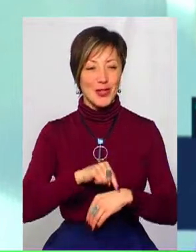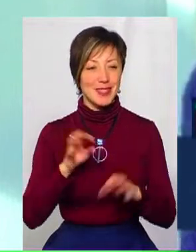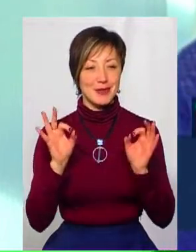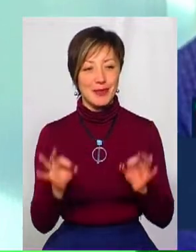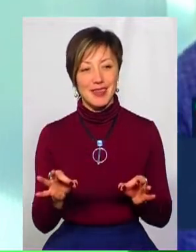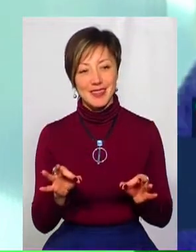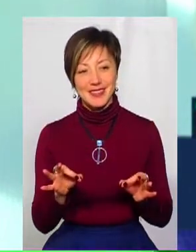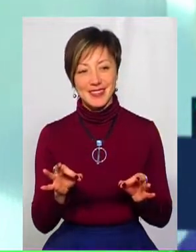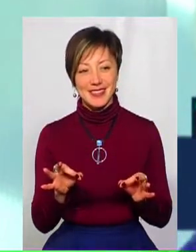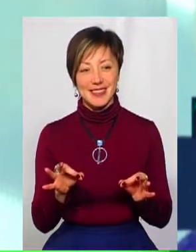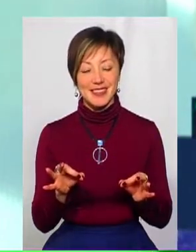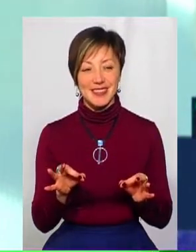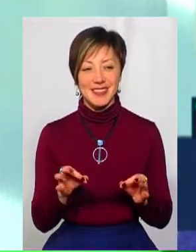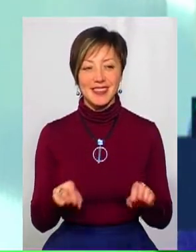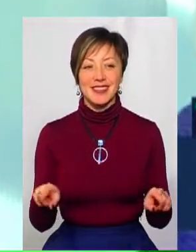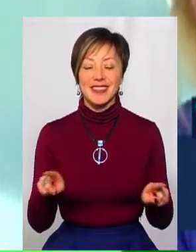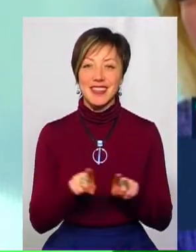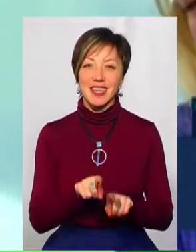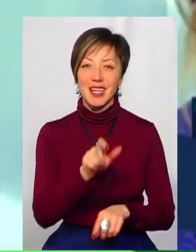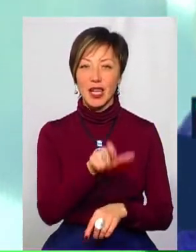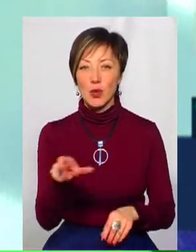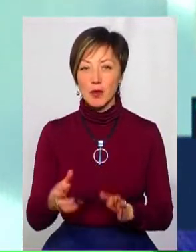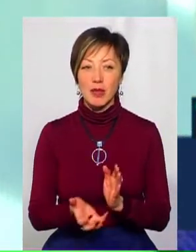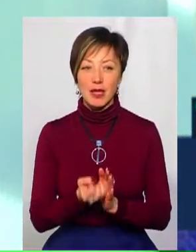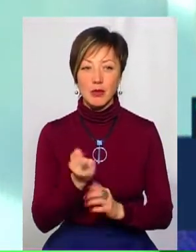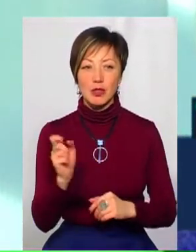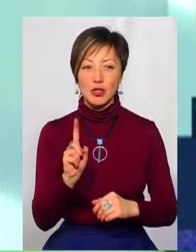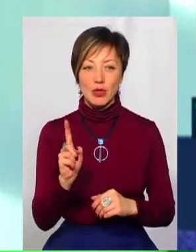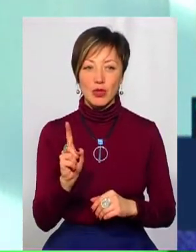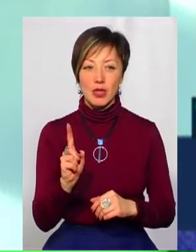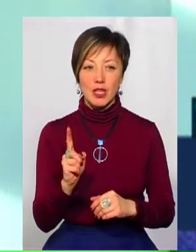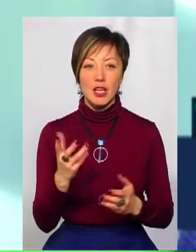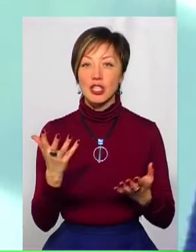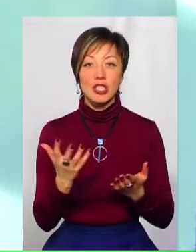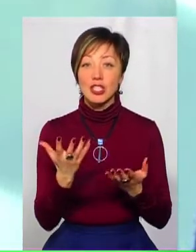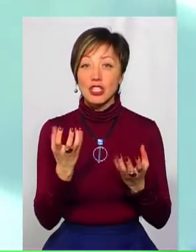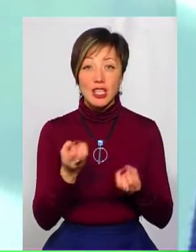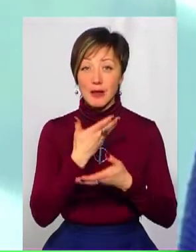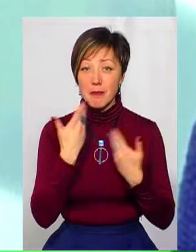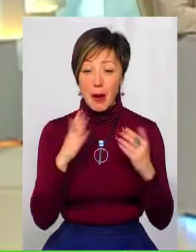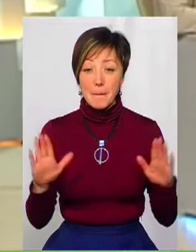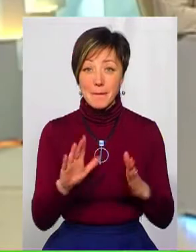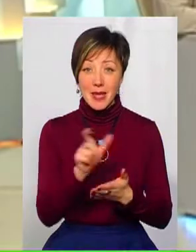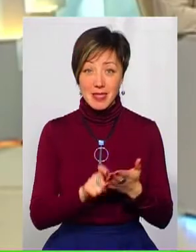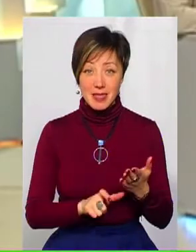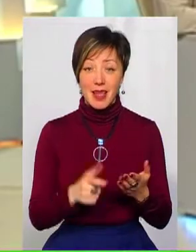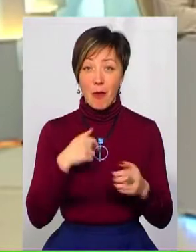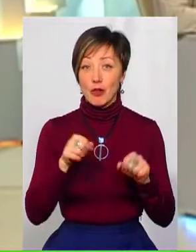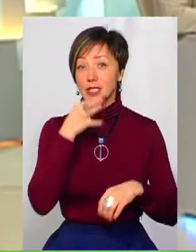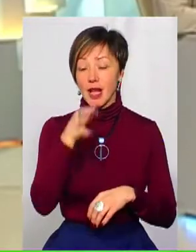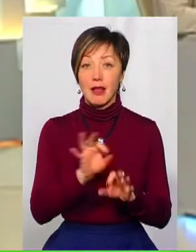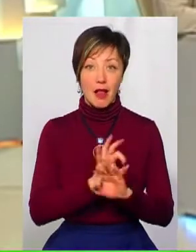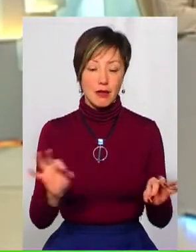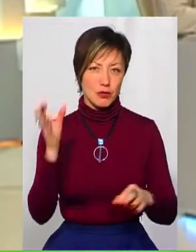правда. Ще розумієте, наскільки люди підтримують в тому плані, що не вийшла ще моя пісня, та? Тобто пісня, я ж можу казати, що вона класна, а хто послухає,